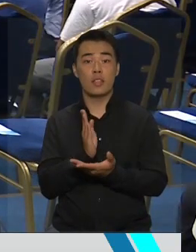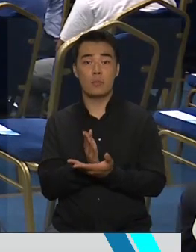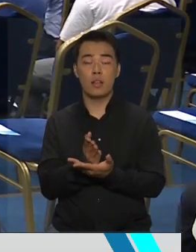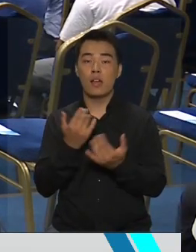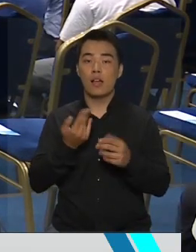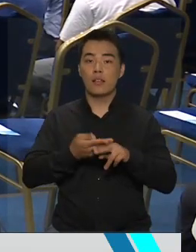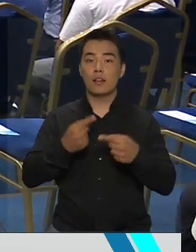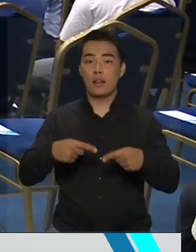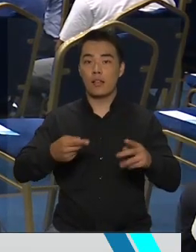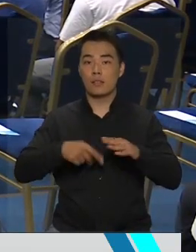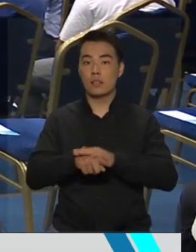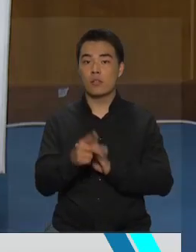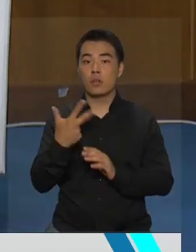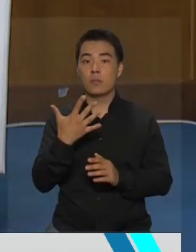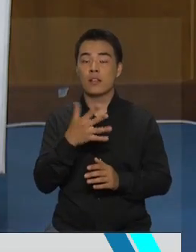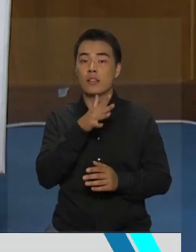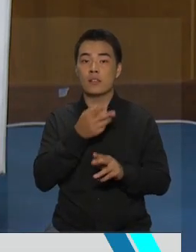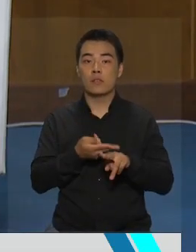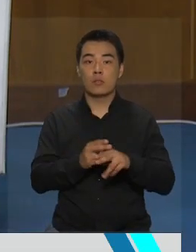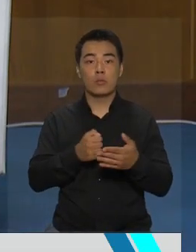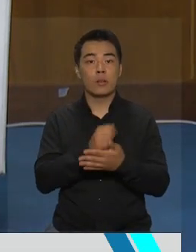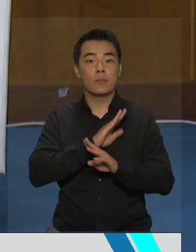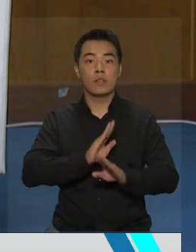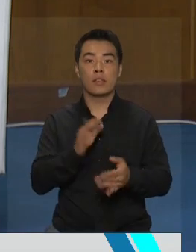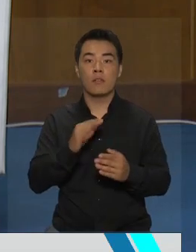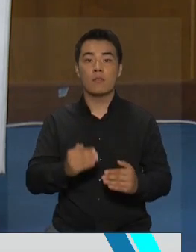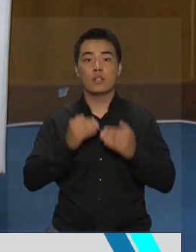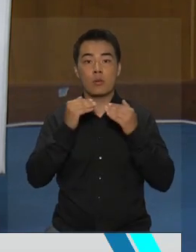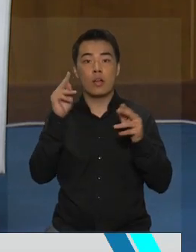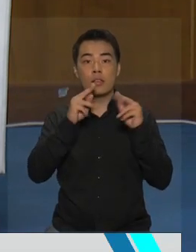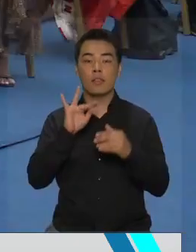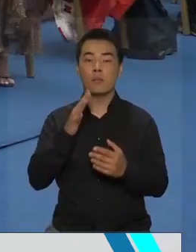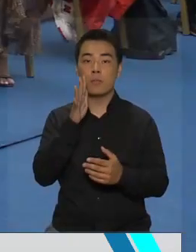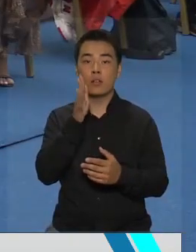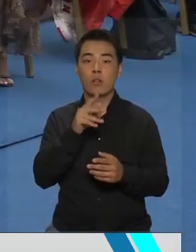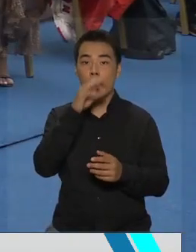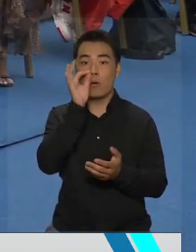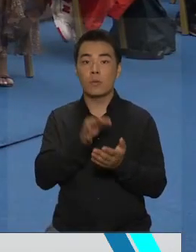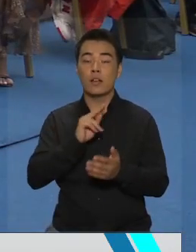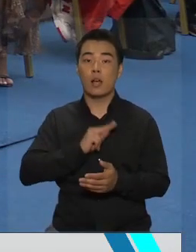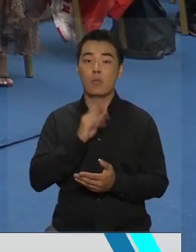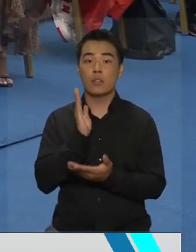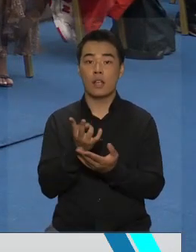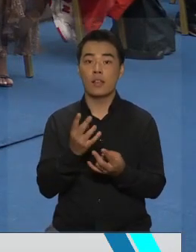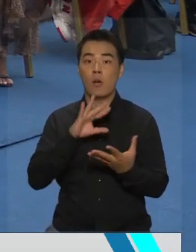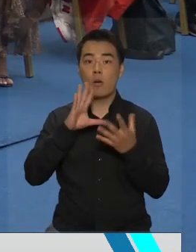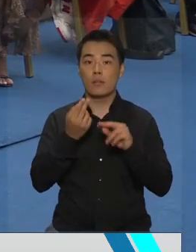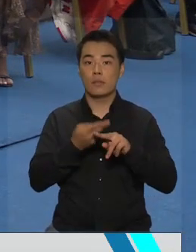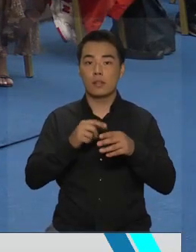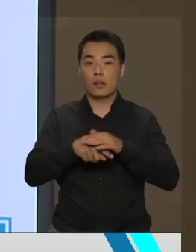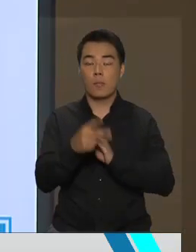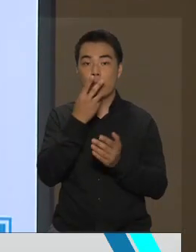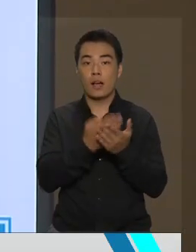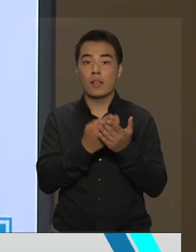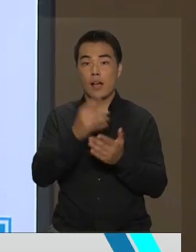сәйкес іріктеуге жасы 35-тен аспаған, жоғары білімі және 5 жыл жалпы жұмыс тәжірибесі бар. Мемлекеттік тілді Б1 деңгейінде